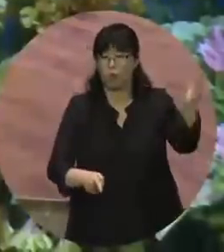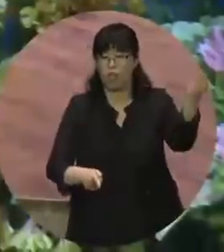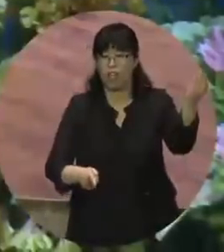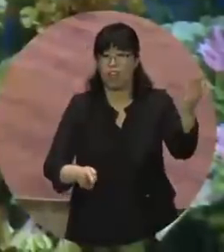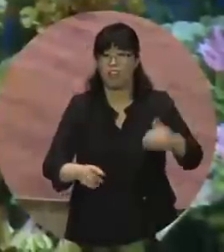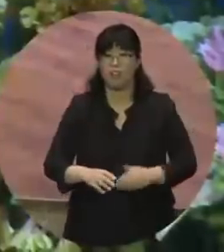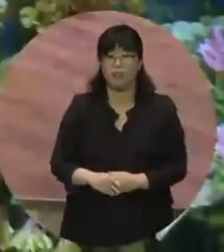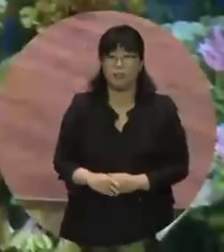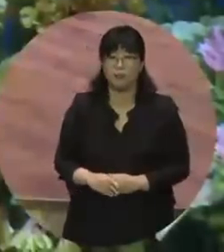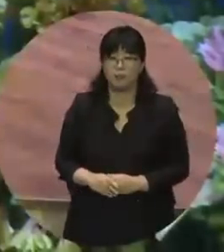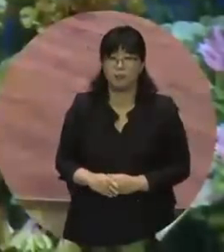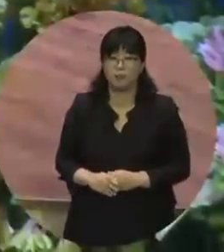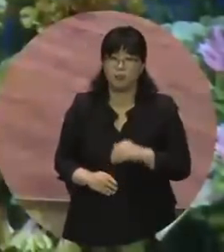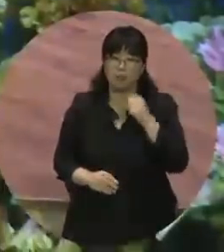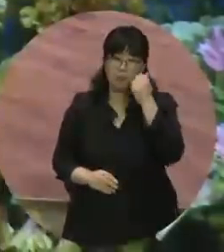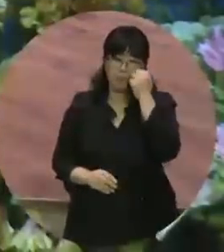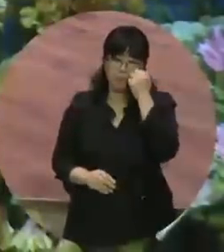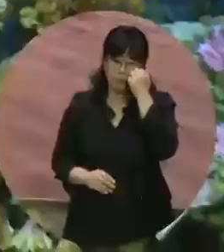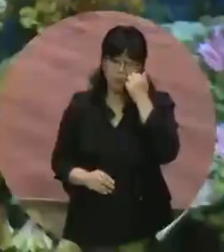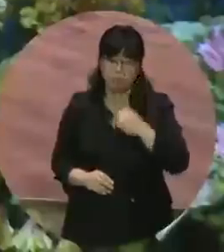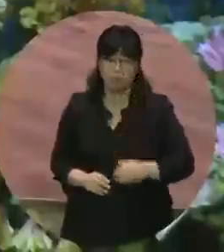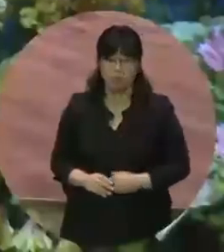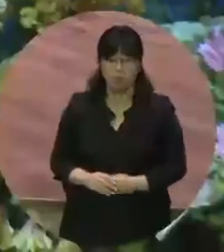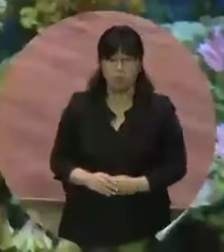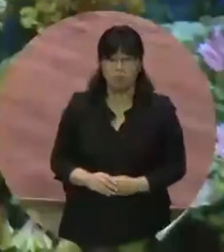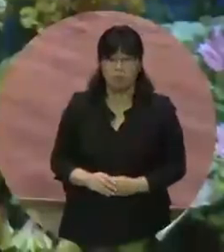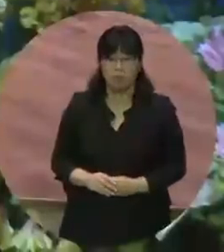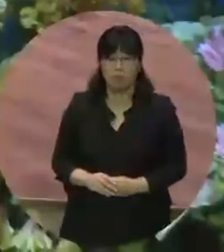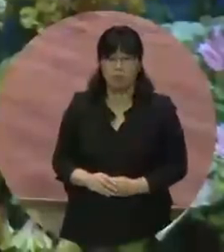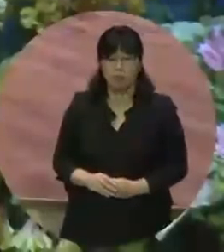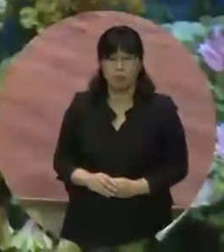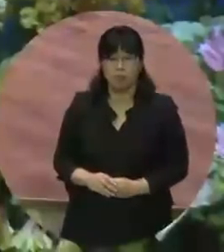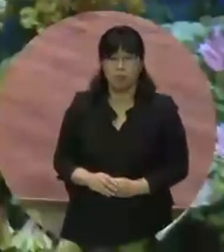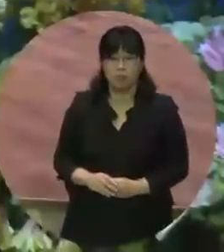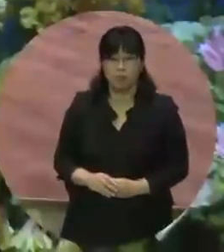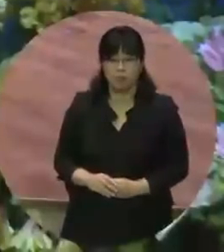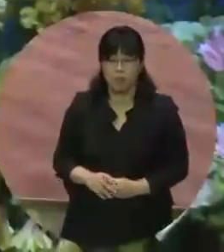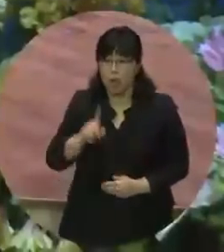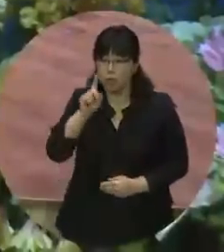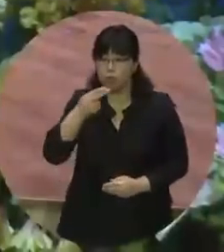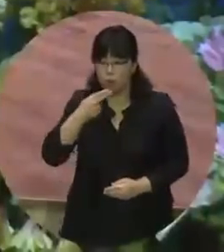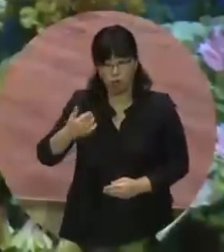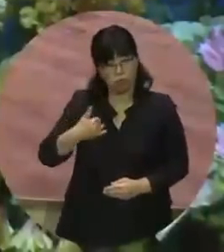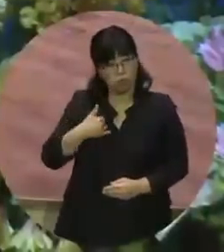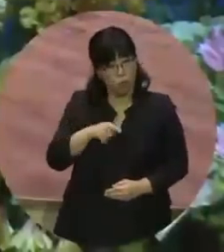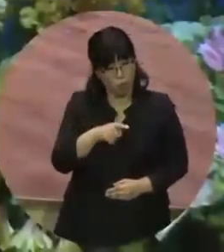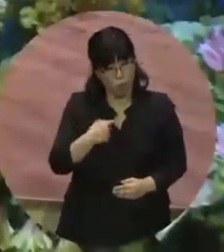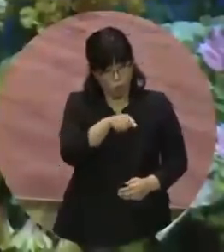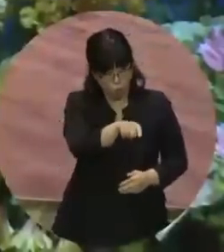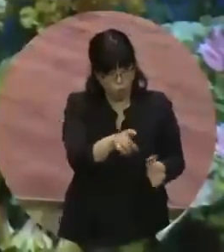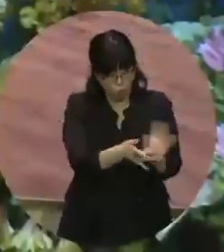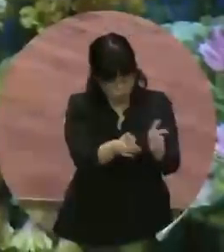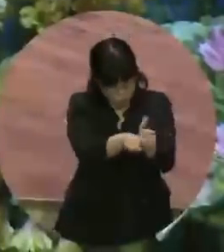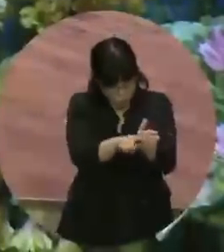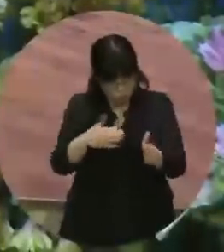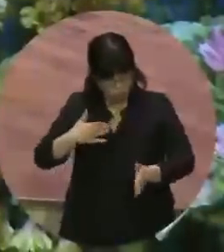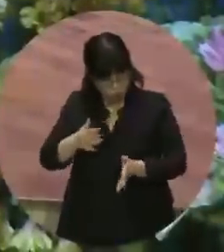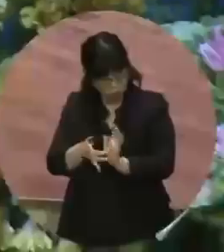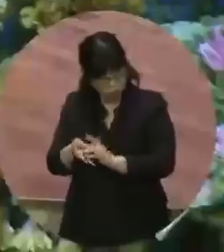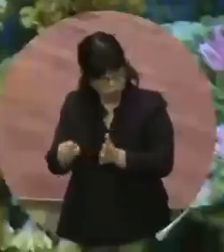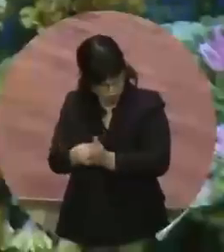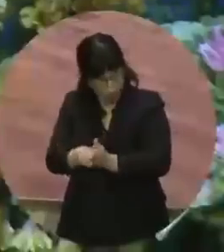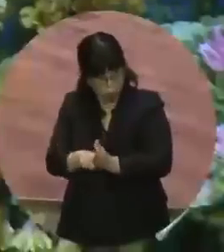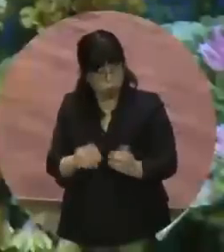예수님도 어떻게 하나님 안 하겠어요? 하나님 하는데 불신자는 안 하겠지만 믿으면서도 여기 딱 잡혀. 그러니까 하나님